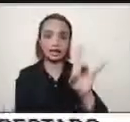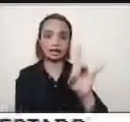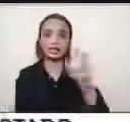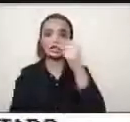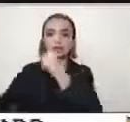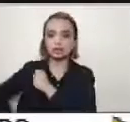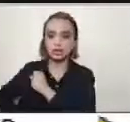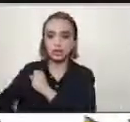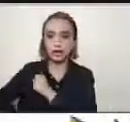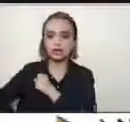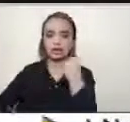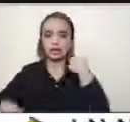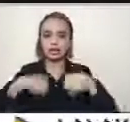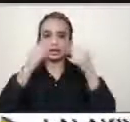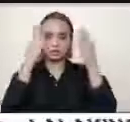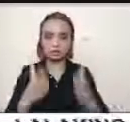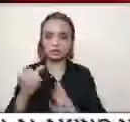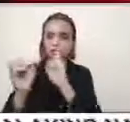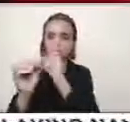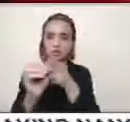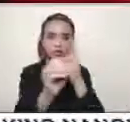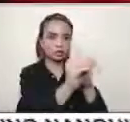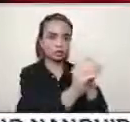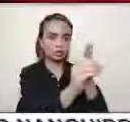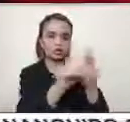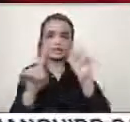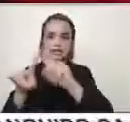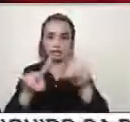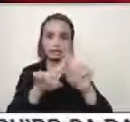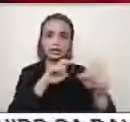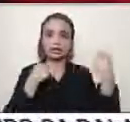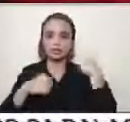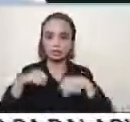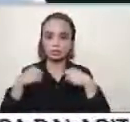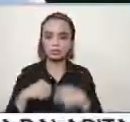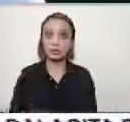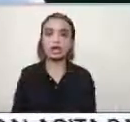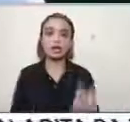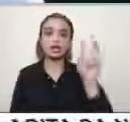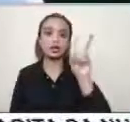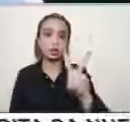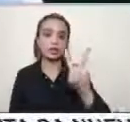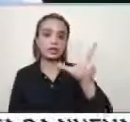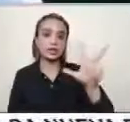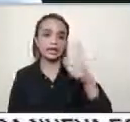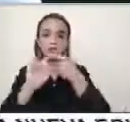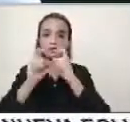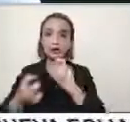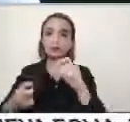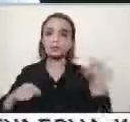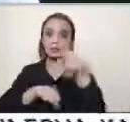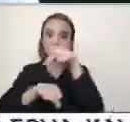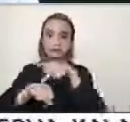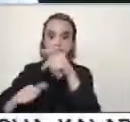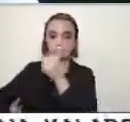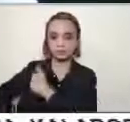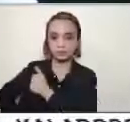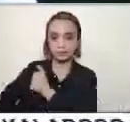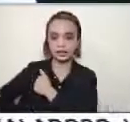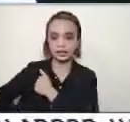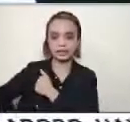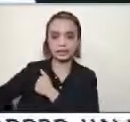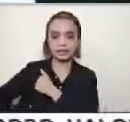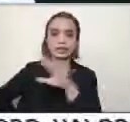ng isang gold, dalawang silver at isang bronze sa nagdaang quadrennial meet. Kabilang sa mga tututukan ng PSC ngayon ay